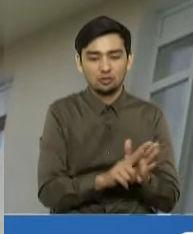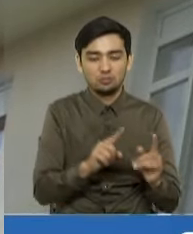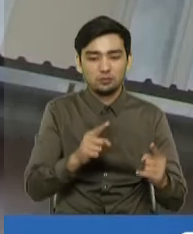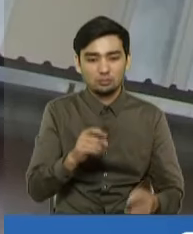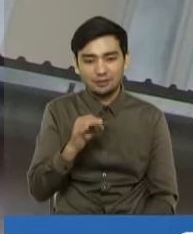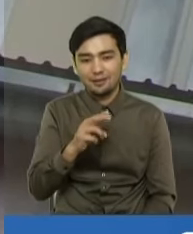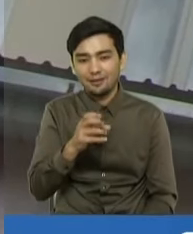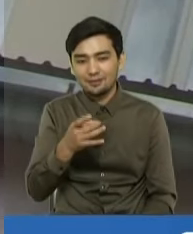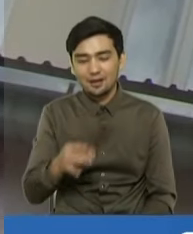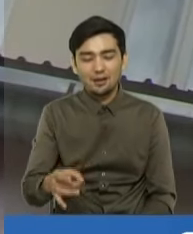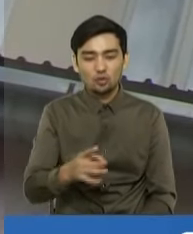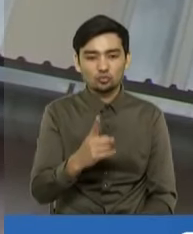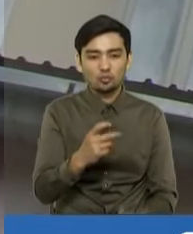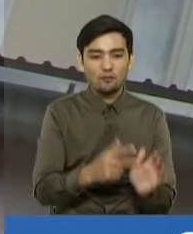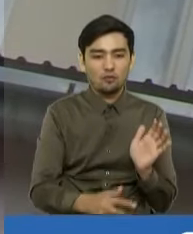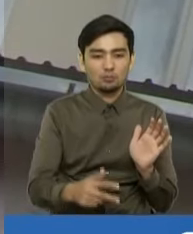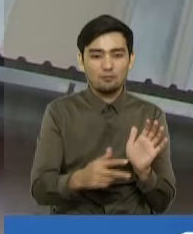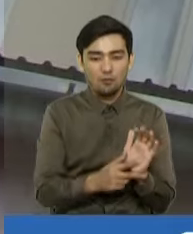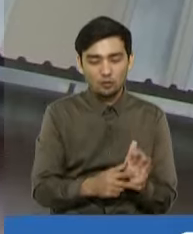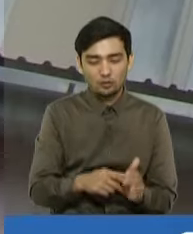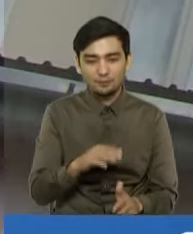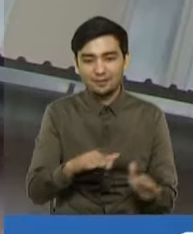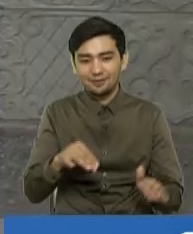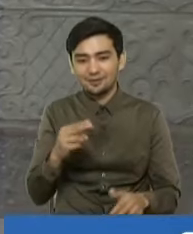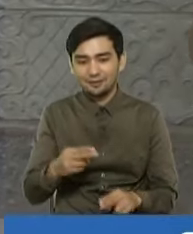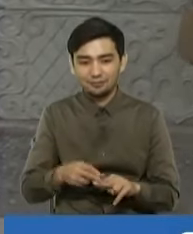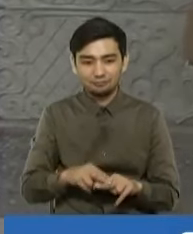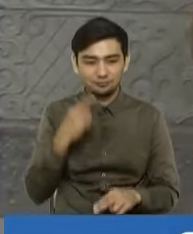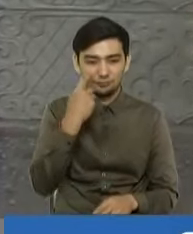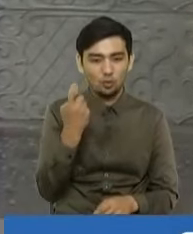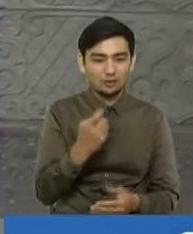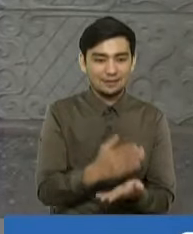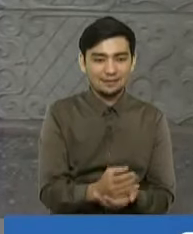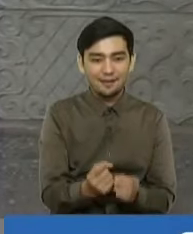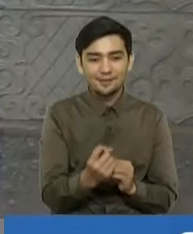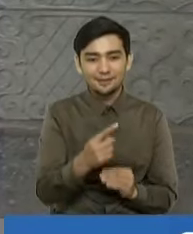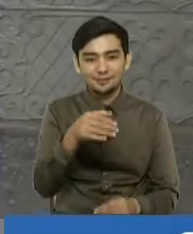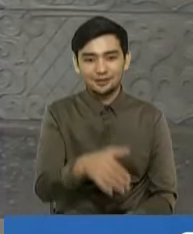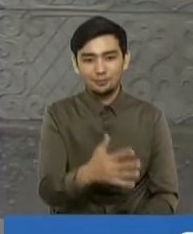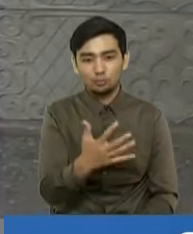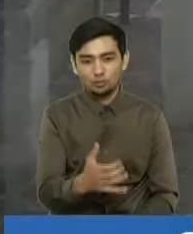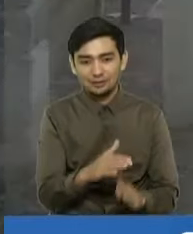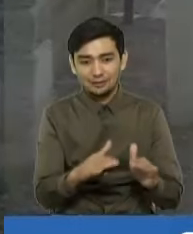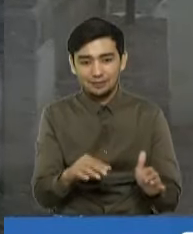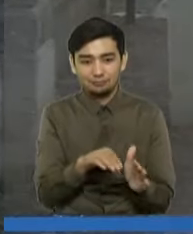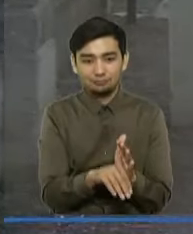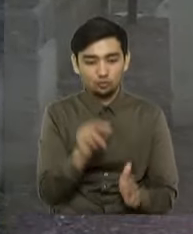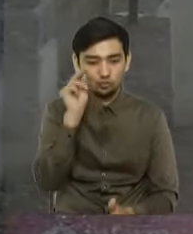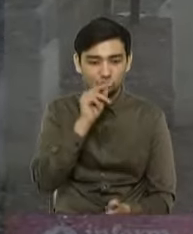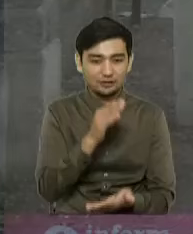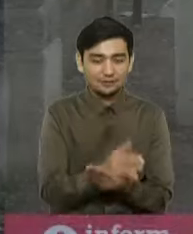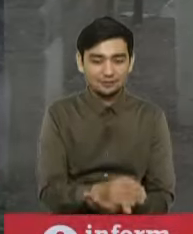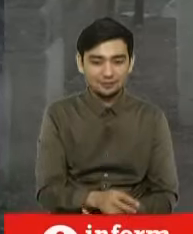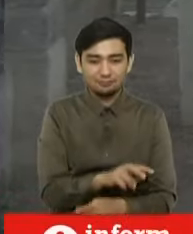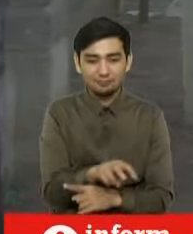10 мемлекеттік 188 жекеменшік балабақша бар. Ондағы 11500-ге жуық балдырған жекеменшік